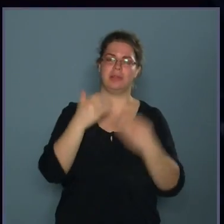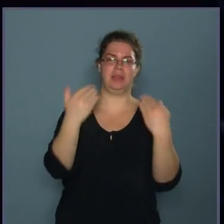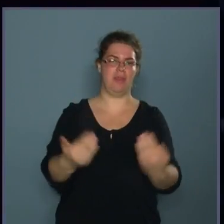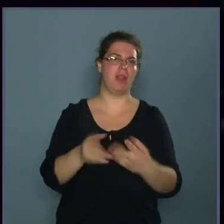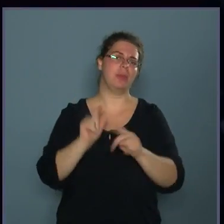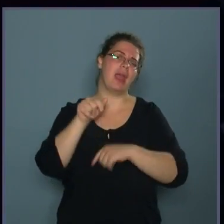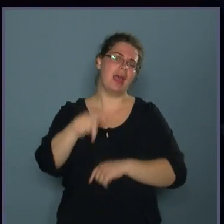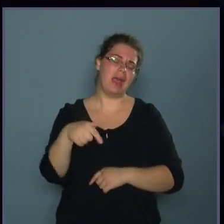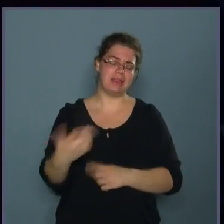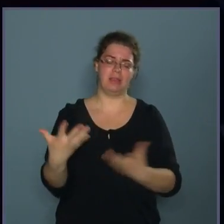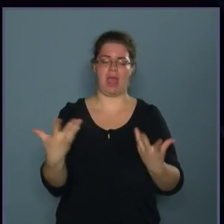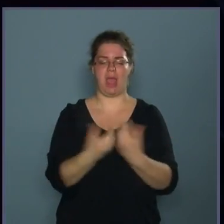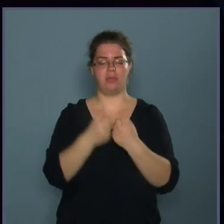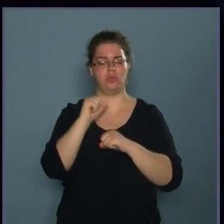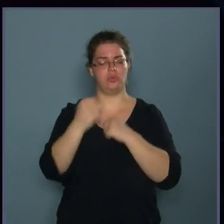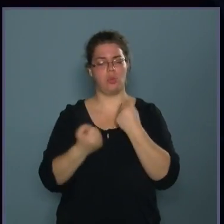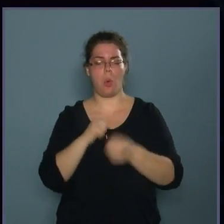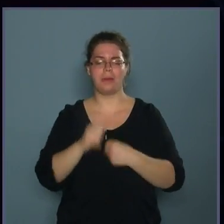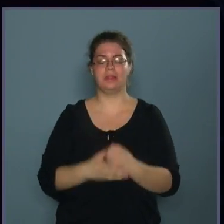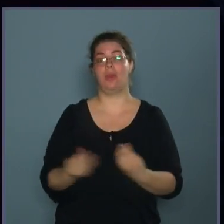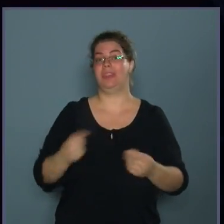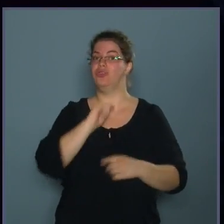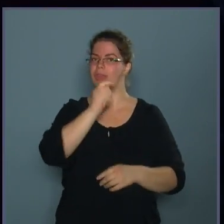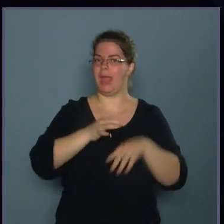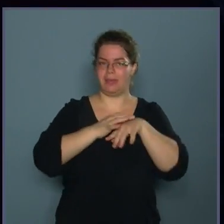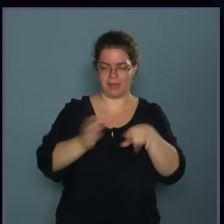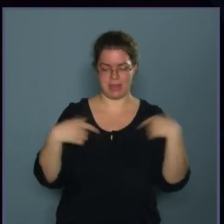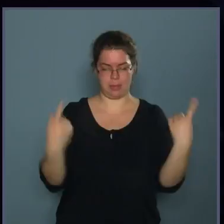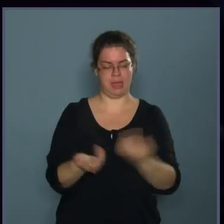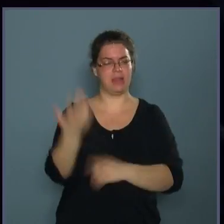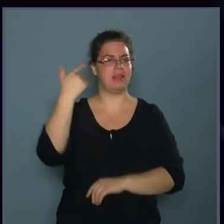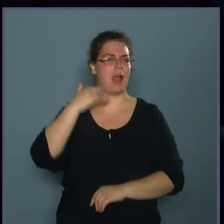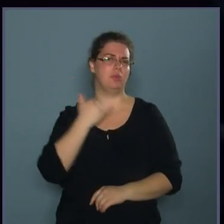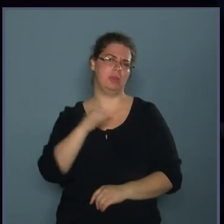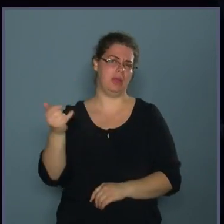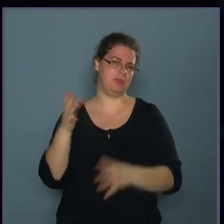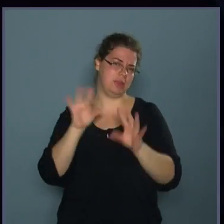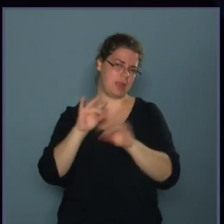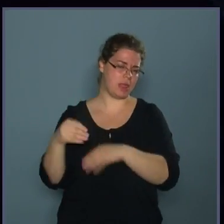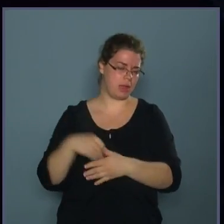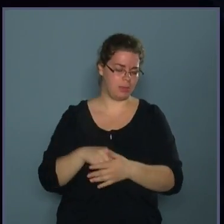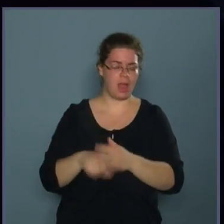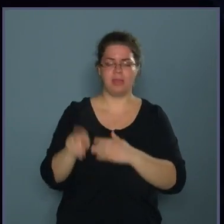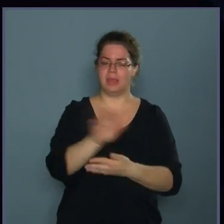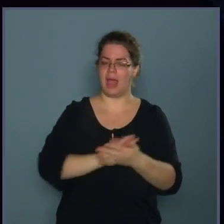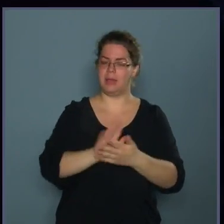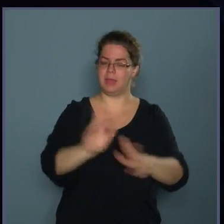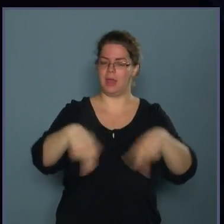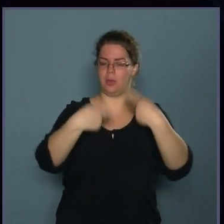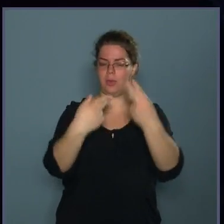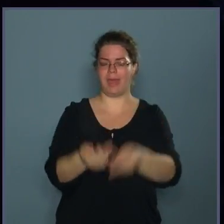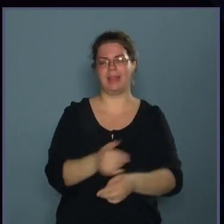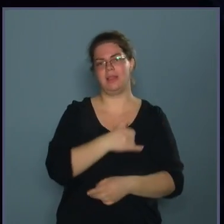kívánom, hogy az a fajta együttműködés, amely sikerre vezetett bennünket az elmúlt évtizedekben, az jellemezze a